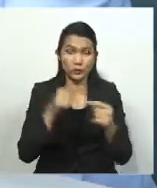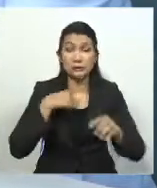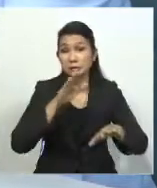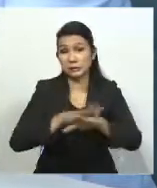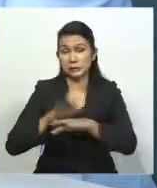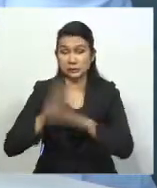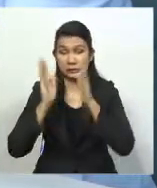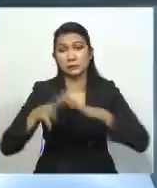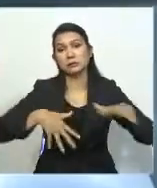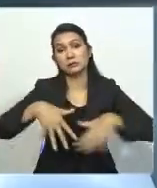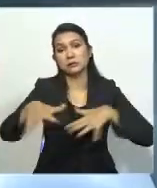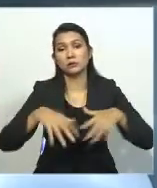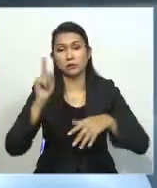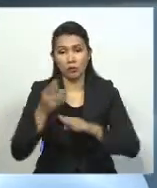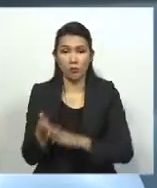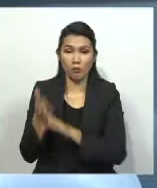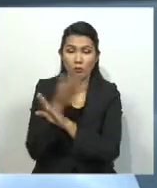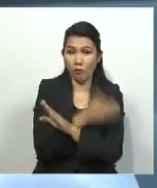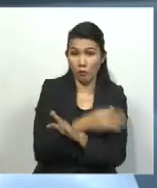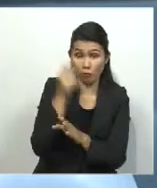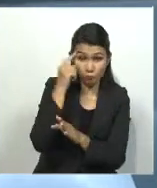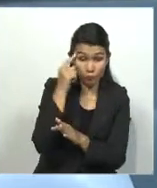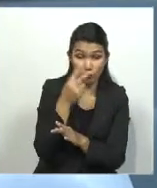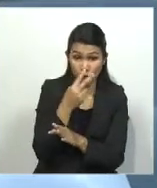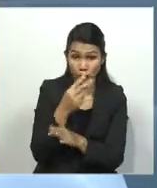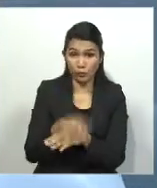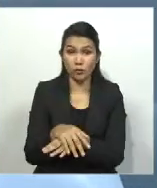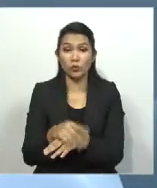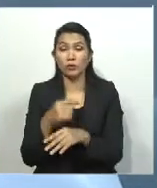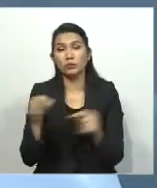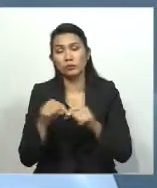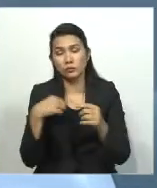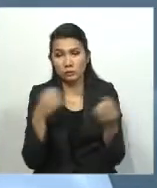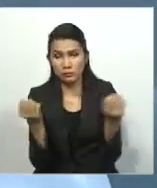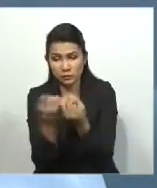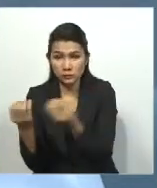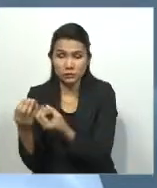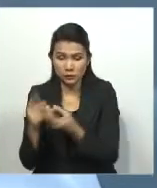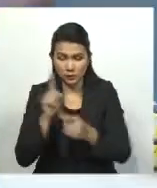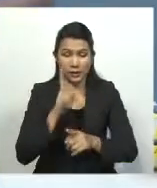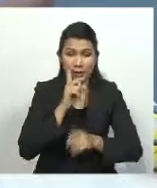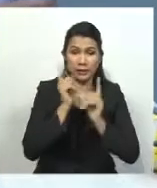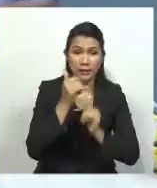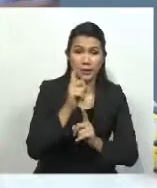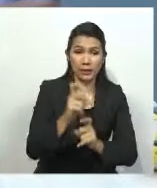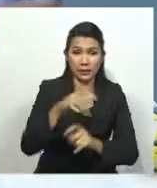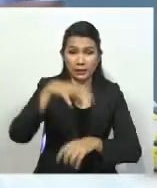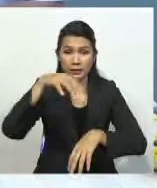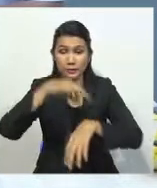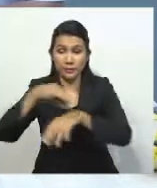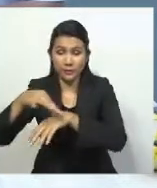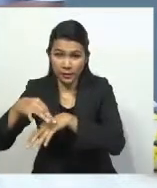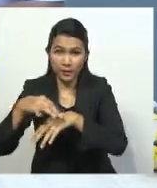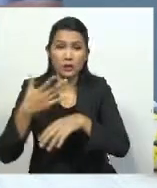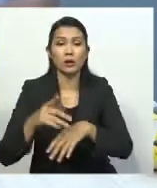งเตือนให้กับประชาชนรู้ล่วงหน้าทั้งผลกระทบของสถานการณ์และพื้นที่จุดเสี่ยงพร้อมทั้งเฝ้าระ